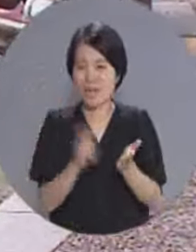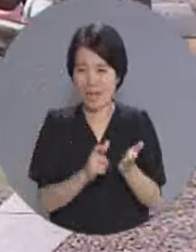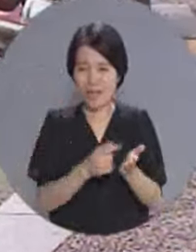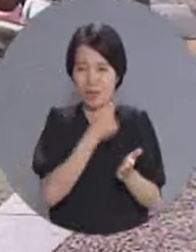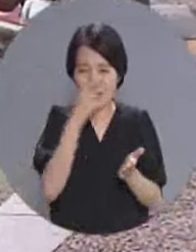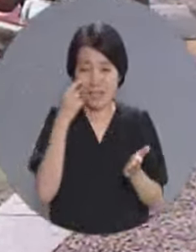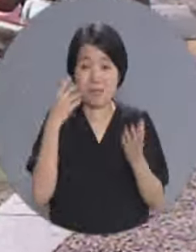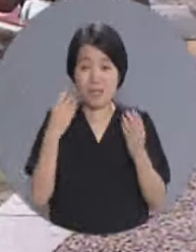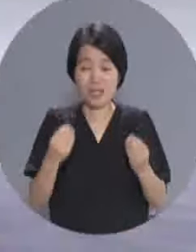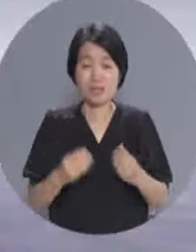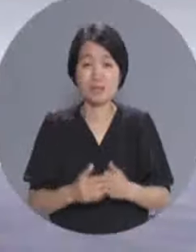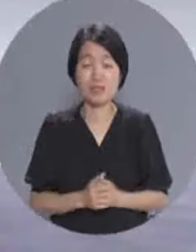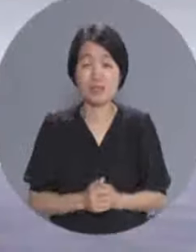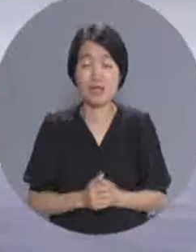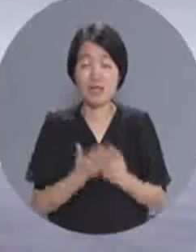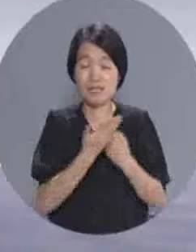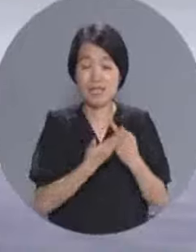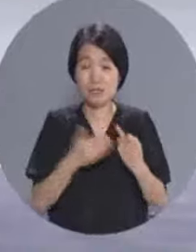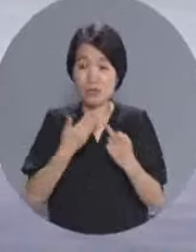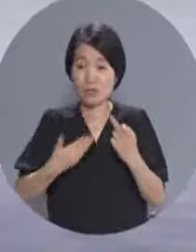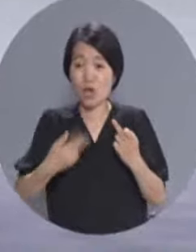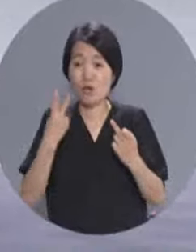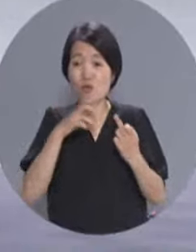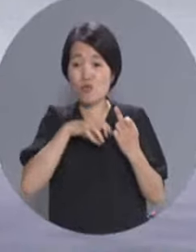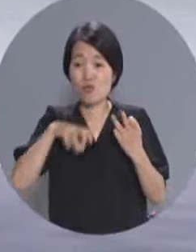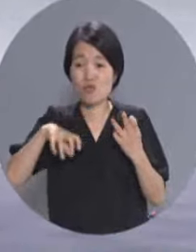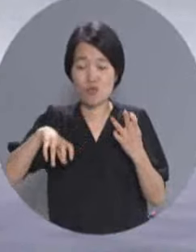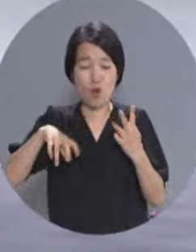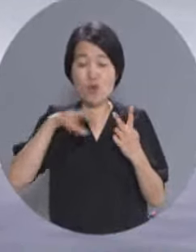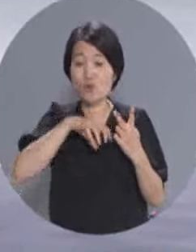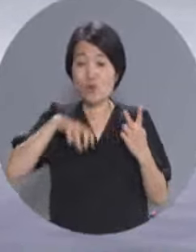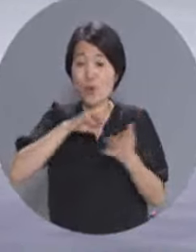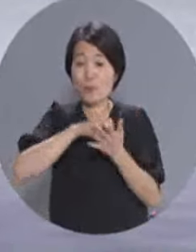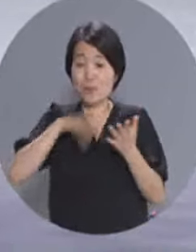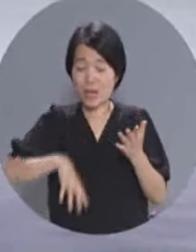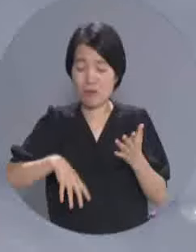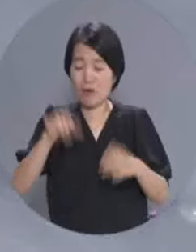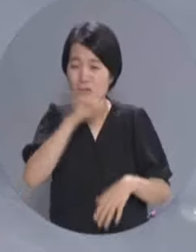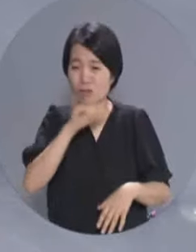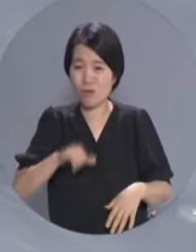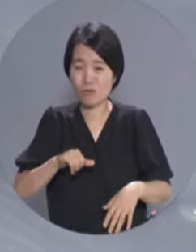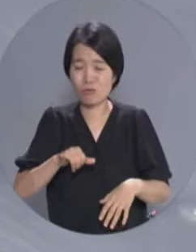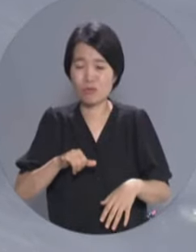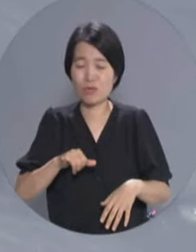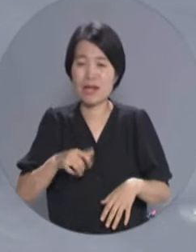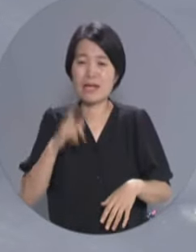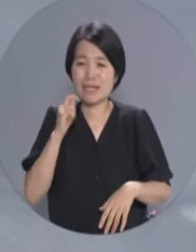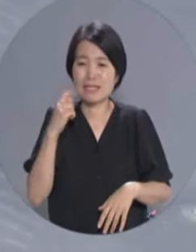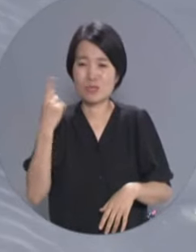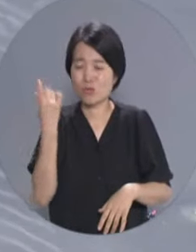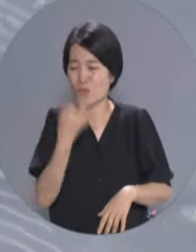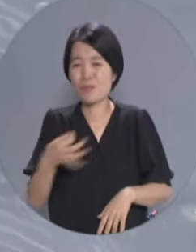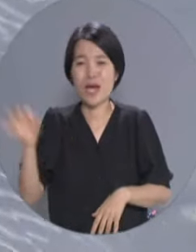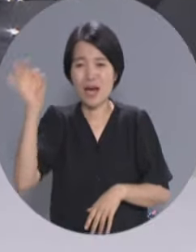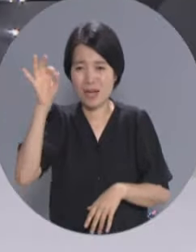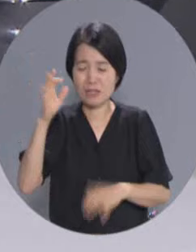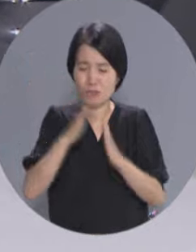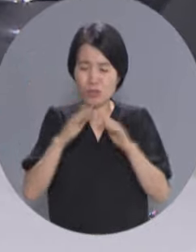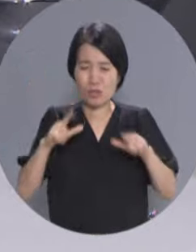것으로 확인됐습니다 제주와 강원을 제외하고 전국 광역자치단체가 올해 요금을 모두 인상한 가운데